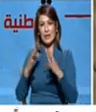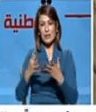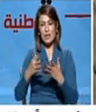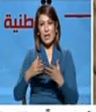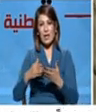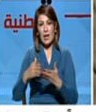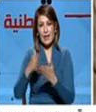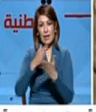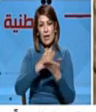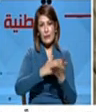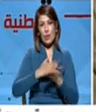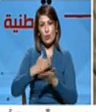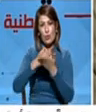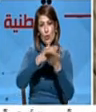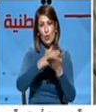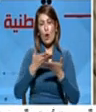الجمهوريه